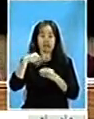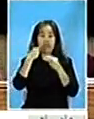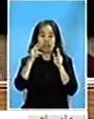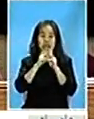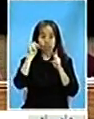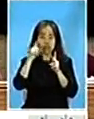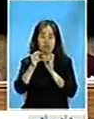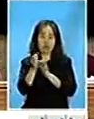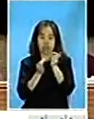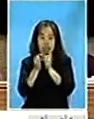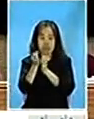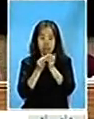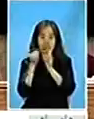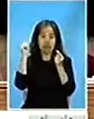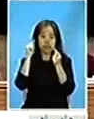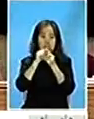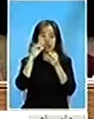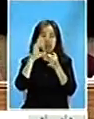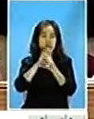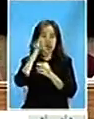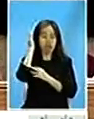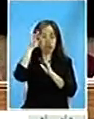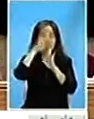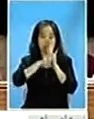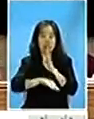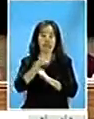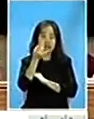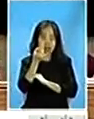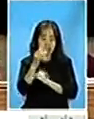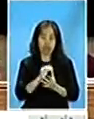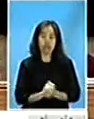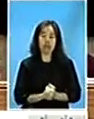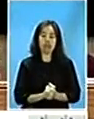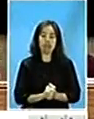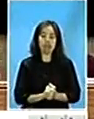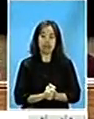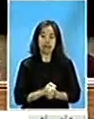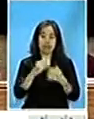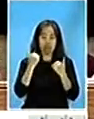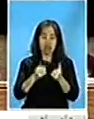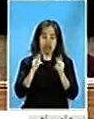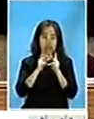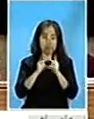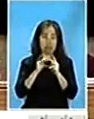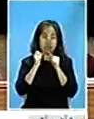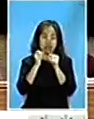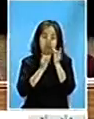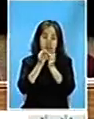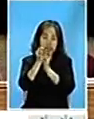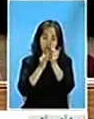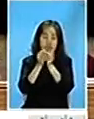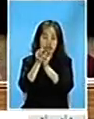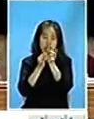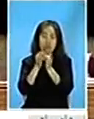ะครับถึงประเด็นที่ท่านสงวนความเห็นไว้เพื่อที่ท่านตัดนะครับท่านกำลังอธิบายที่ไปและที่มา